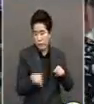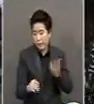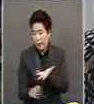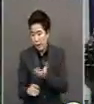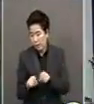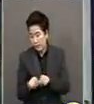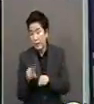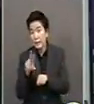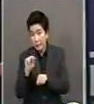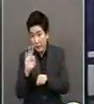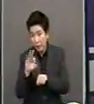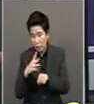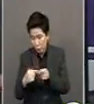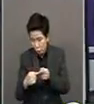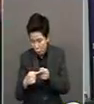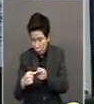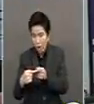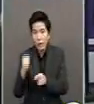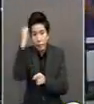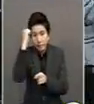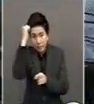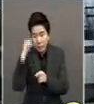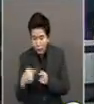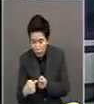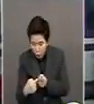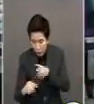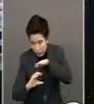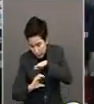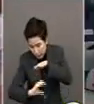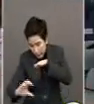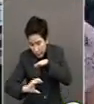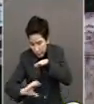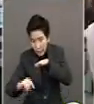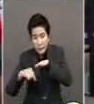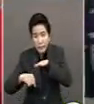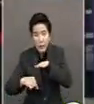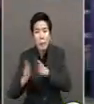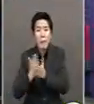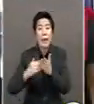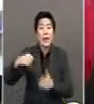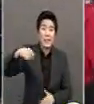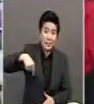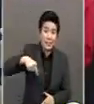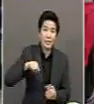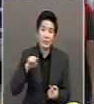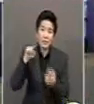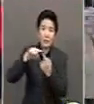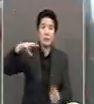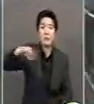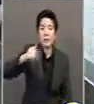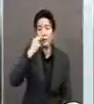เดี๋ยวหลังจากนี้เราจะไปต่อชัตเทิลบัสเพื่อไปต่อรถไฟฟ้าใต้ดินที่สถานีบางซื่อเพื่อที่จะเข้าเมื